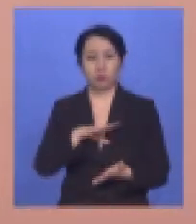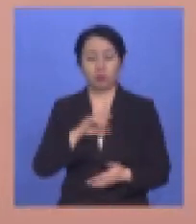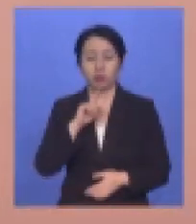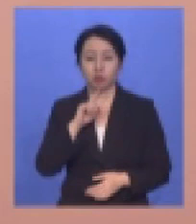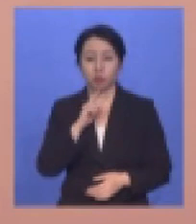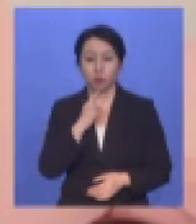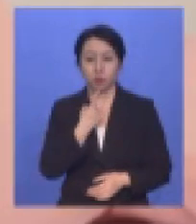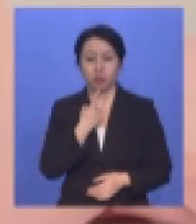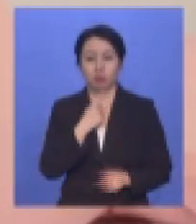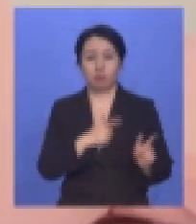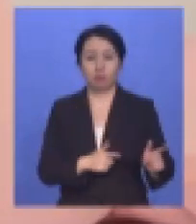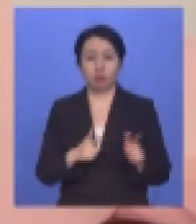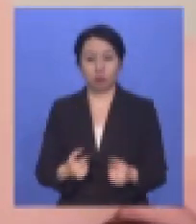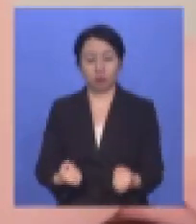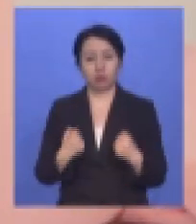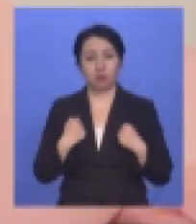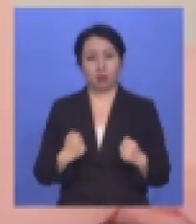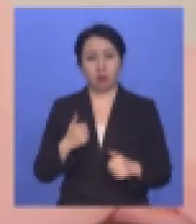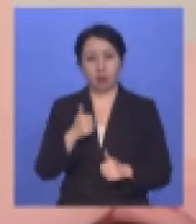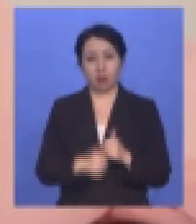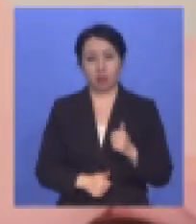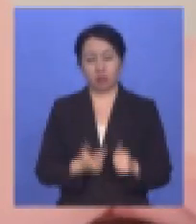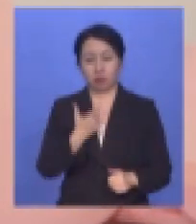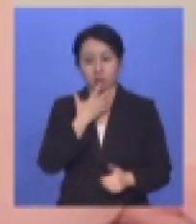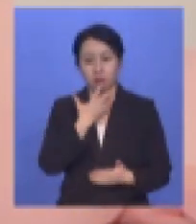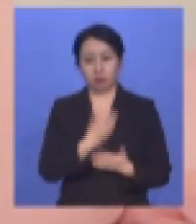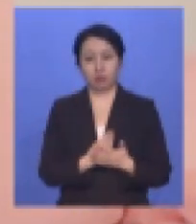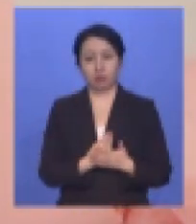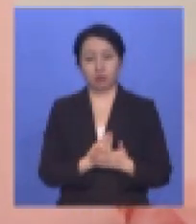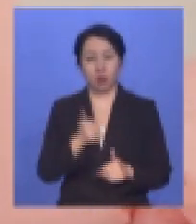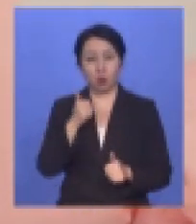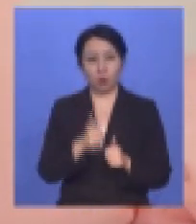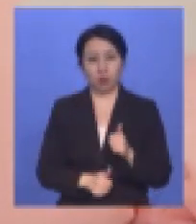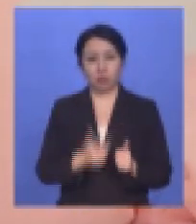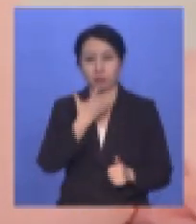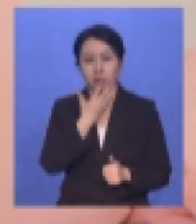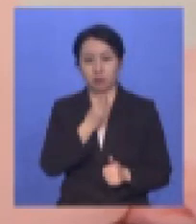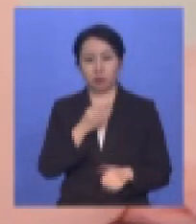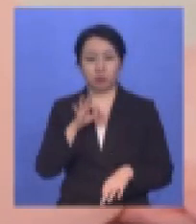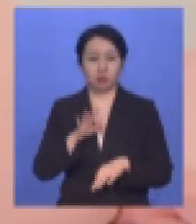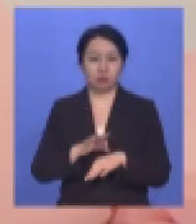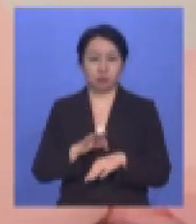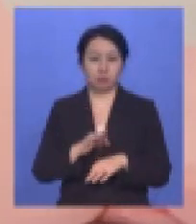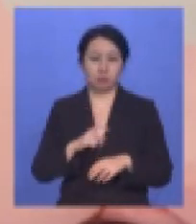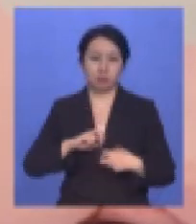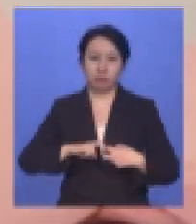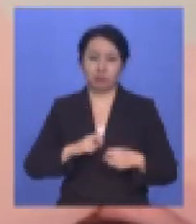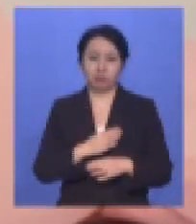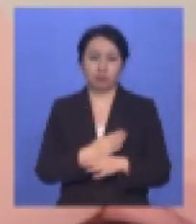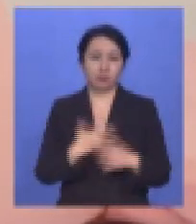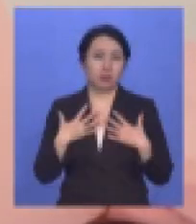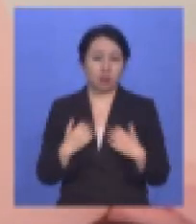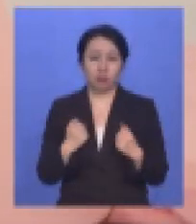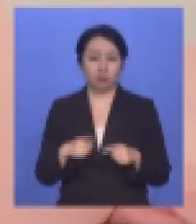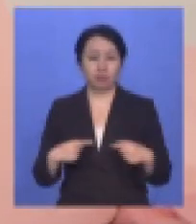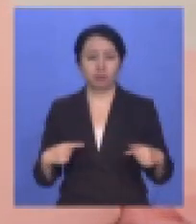Трудности подготовки спортсменов, но каждый индивидуален, у каждого свое заболевание. Вот.